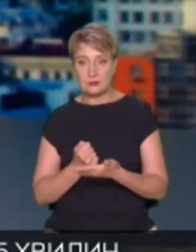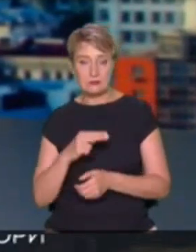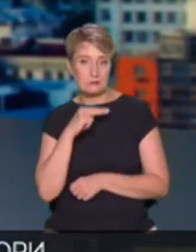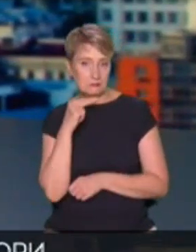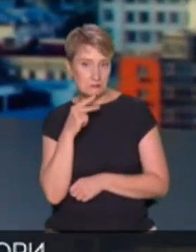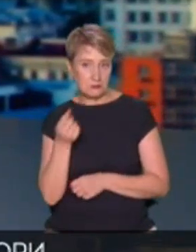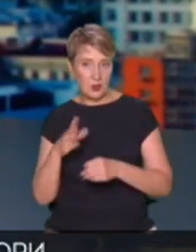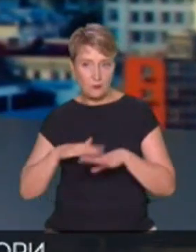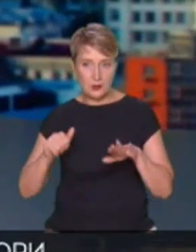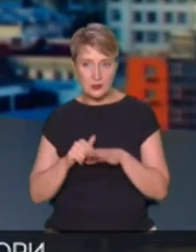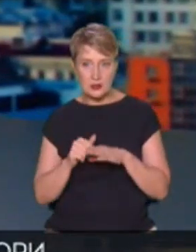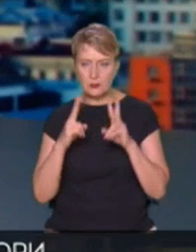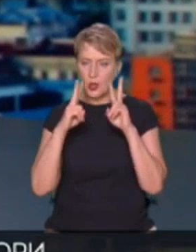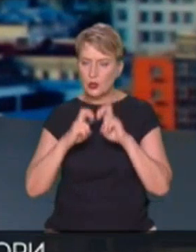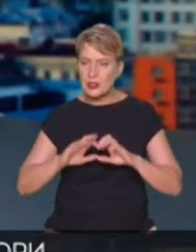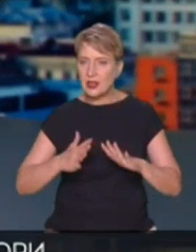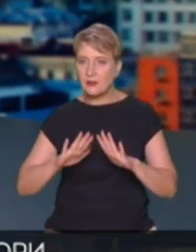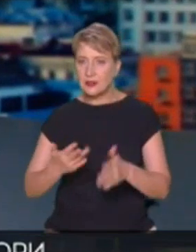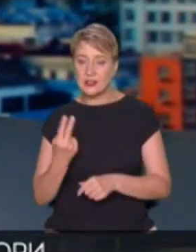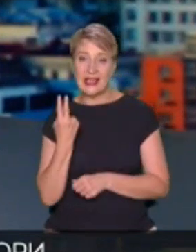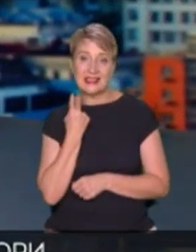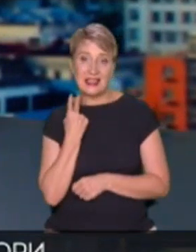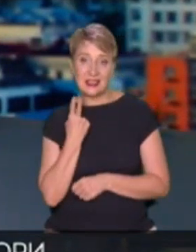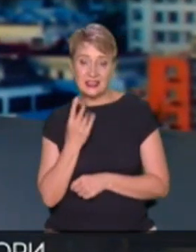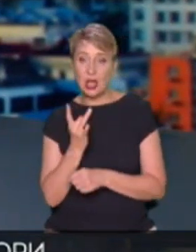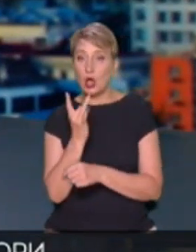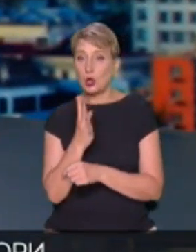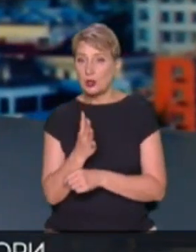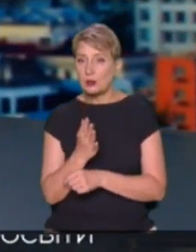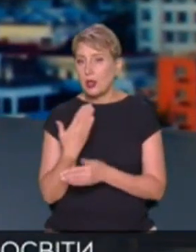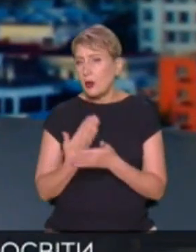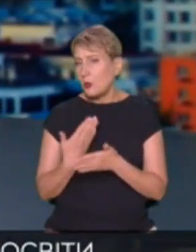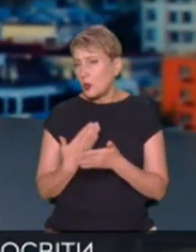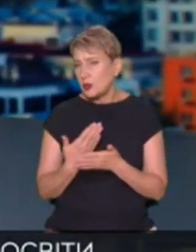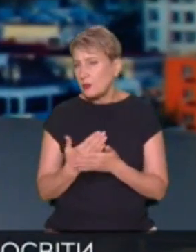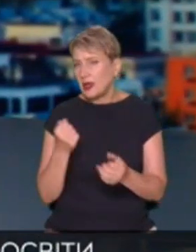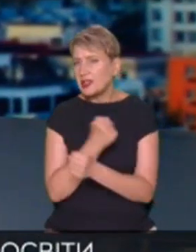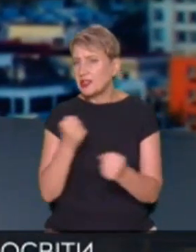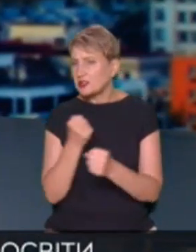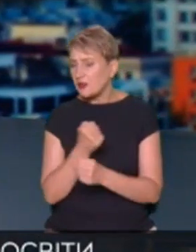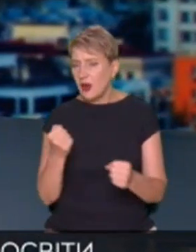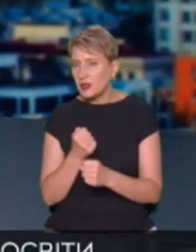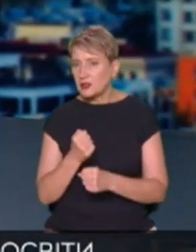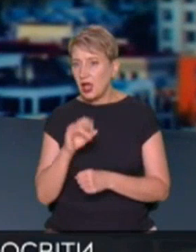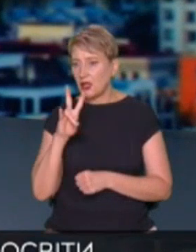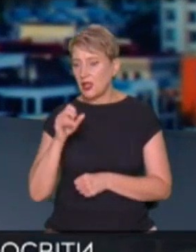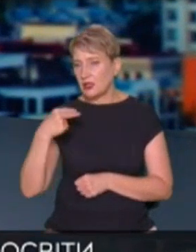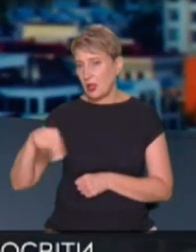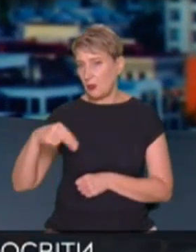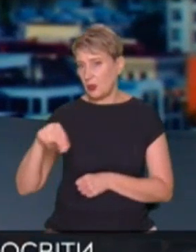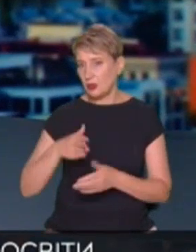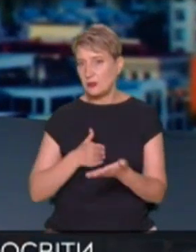Intelligence. Зокрема, вони розслідували випадок з англійською ракетою «Brimstone», яка буцімто не розірвалася на запорізькому напрямку фронту.